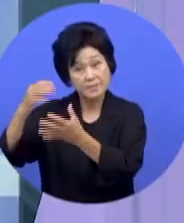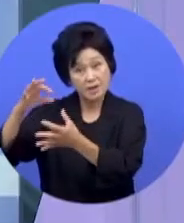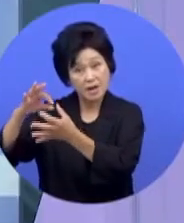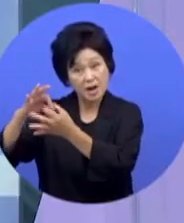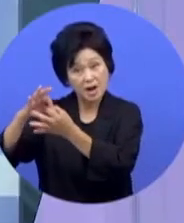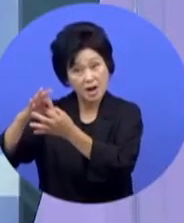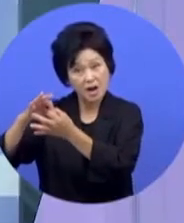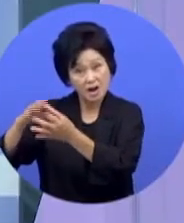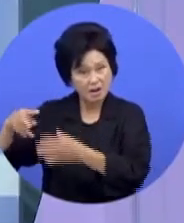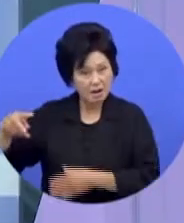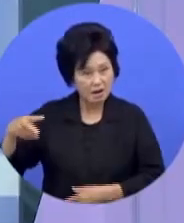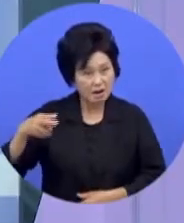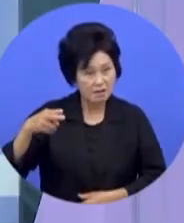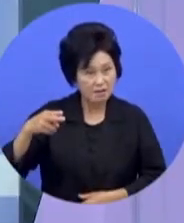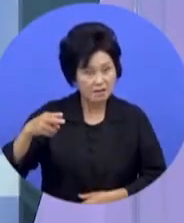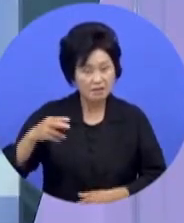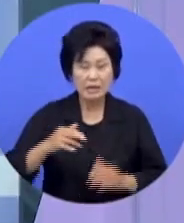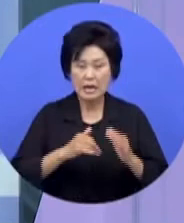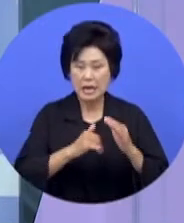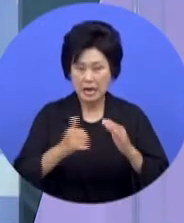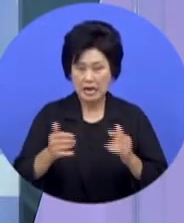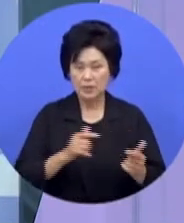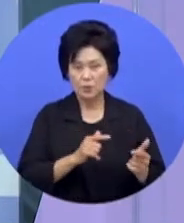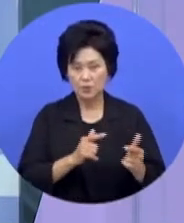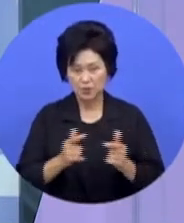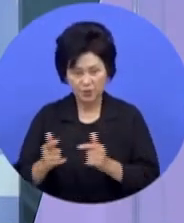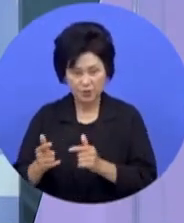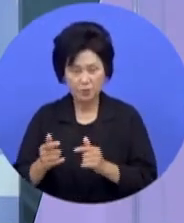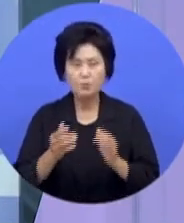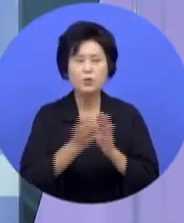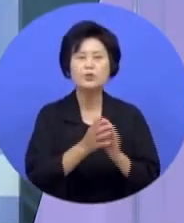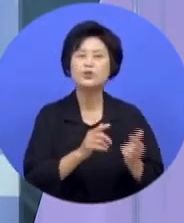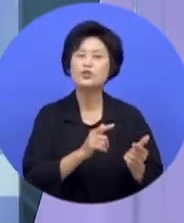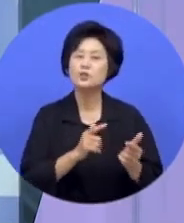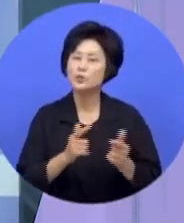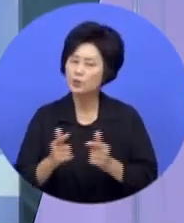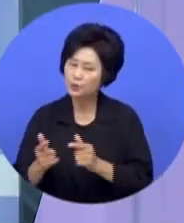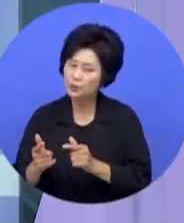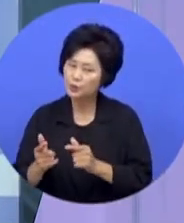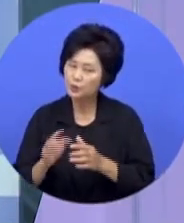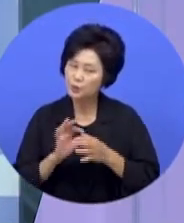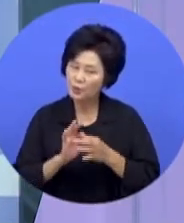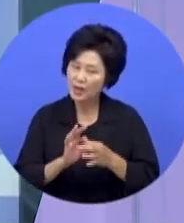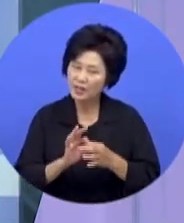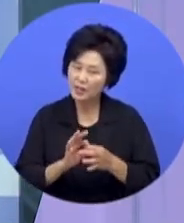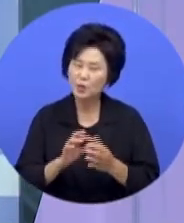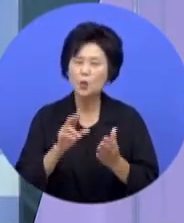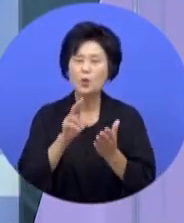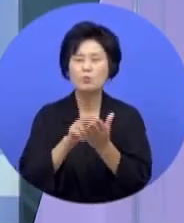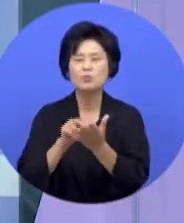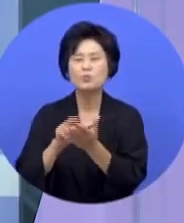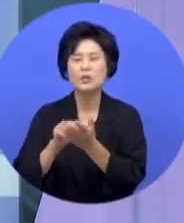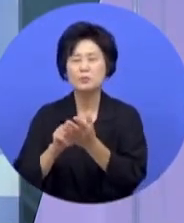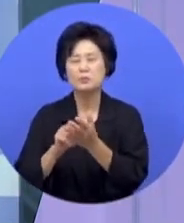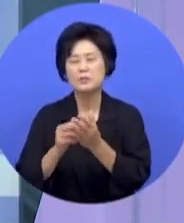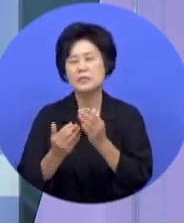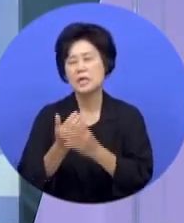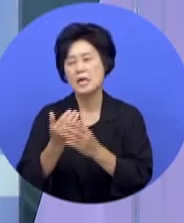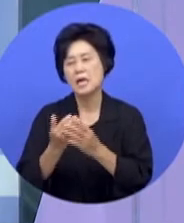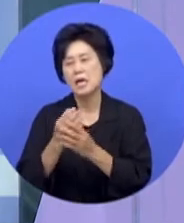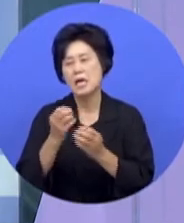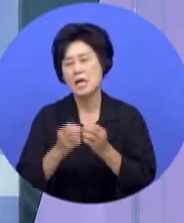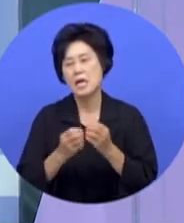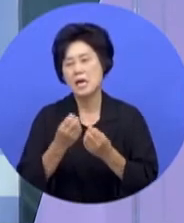뭐 가족과의 관계나 친구와의 관계에서도 그런 문제가 많이 있었는데 이 인터넷을 이제